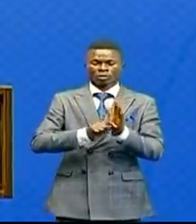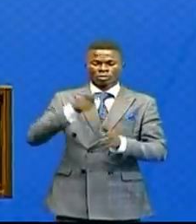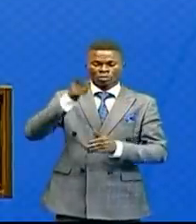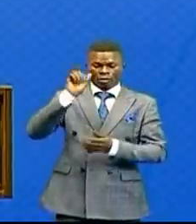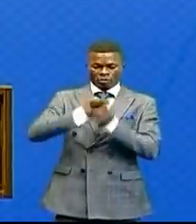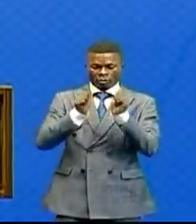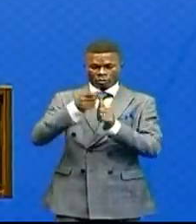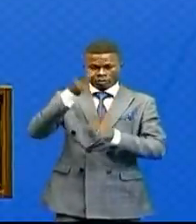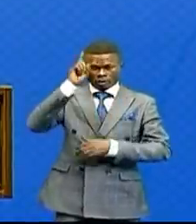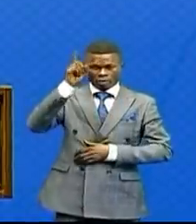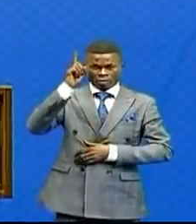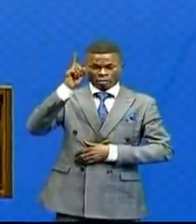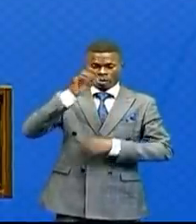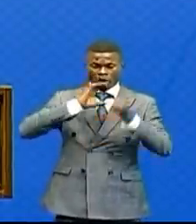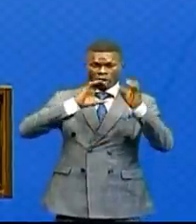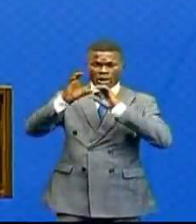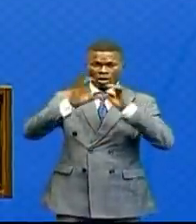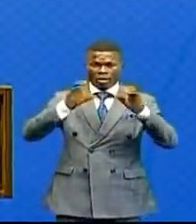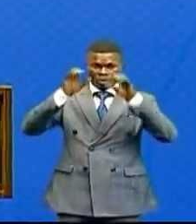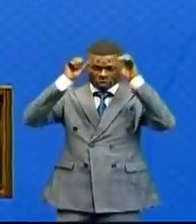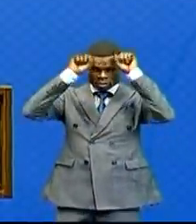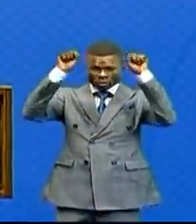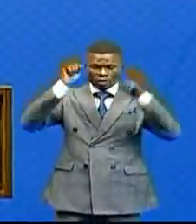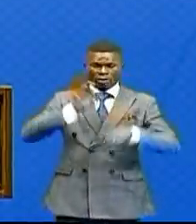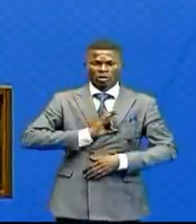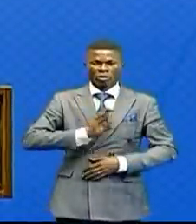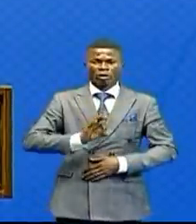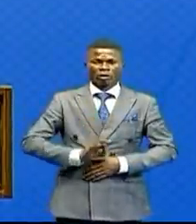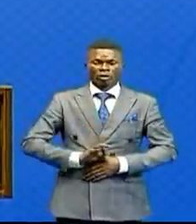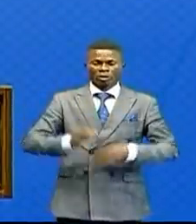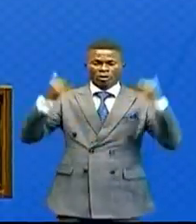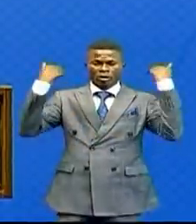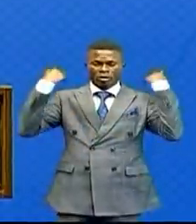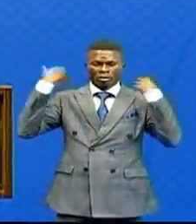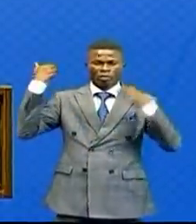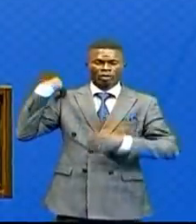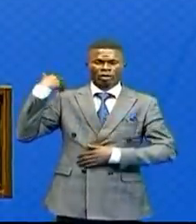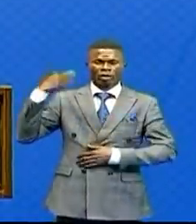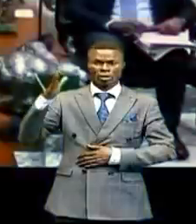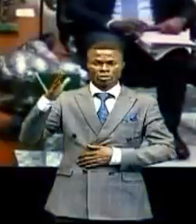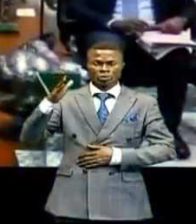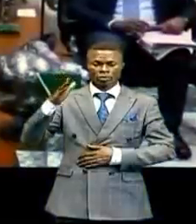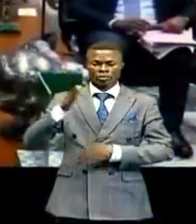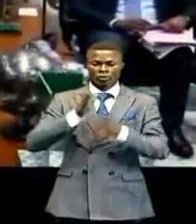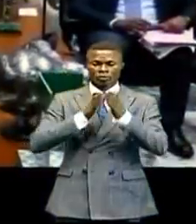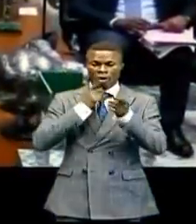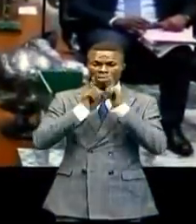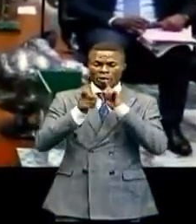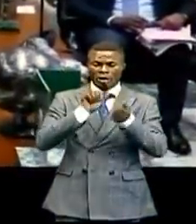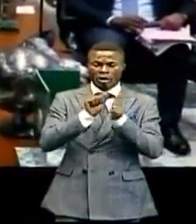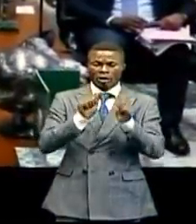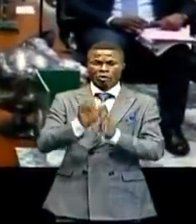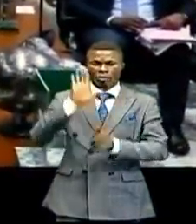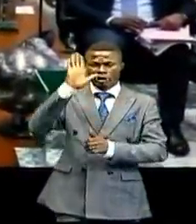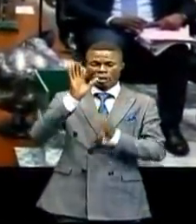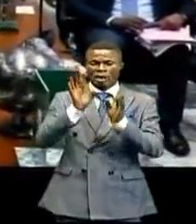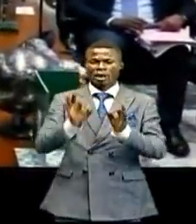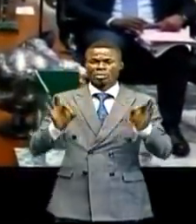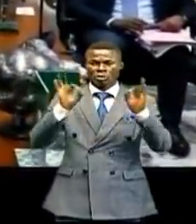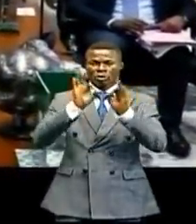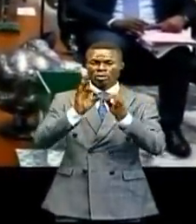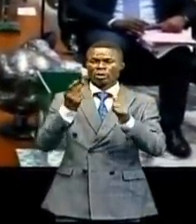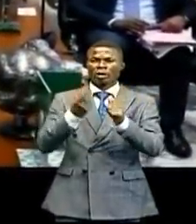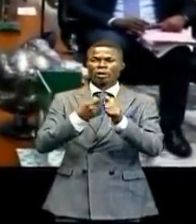point. La communication du président de la République, chef de l'État, a porté sur 5 points principaux.